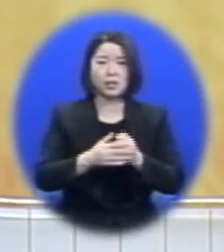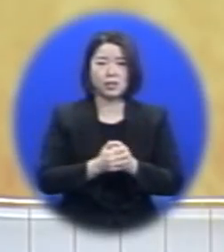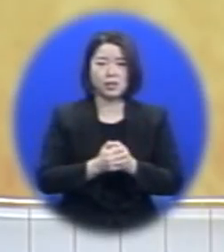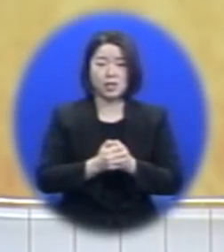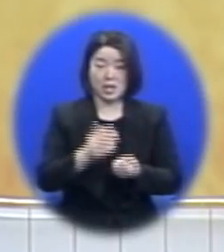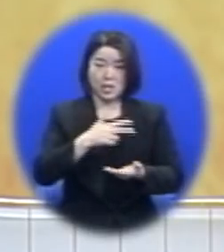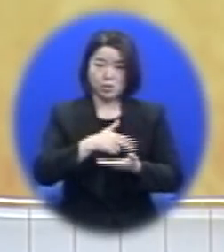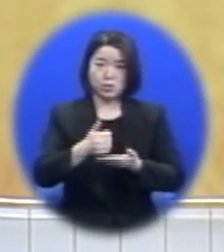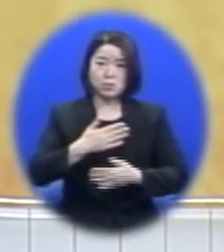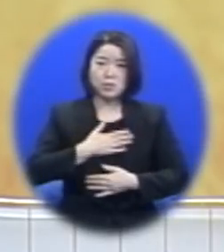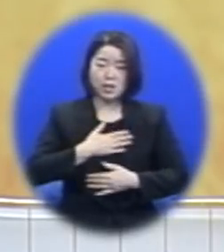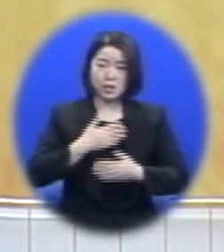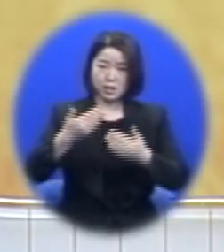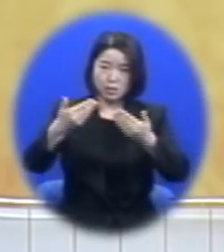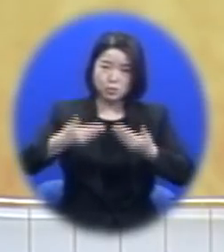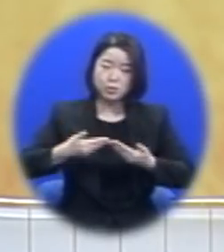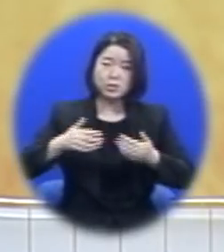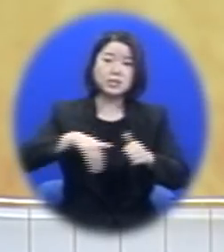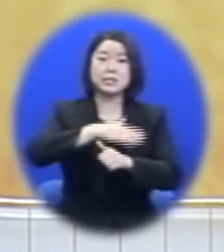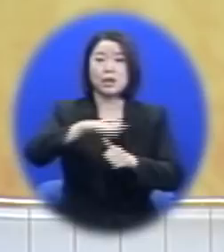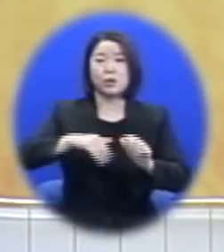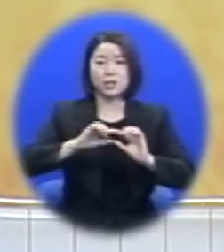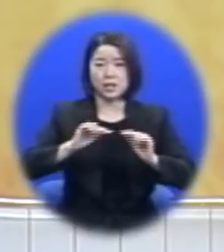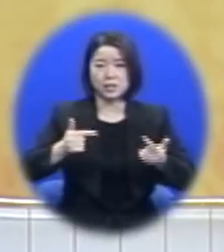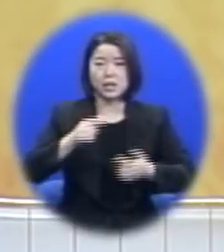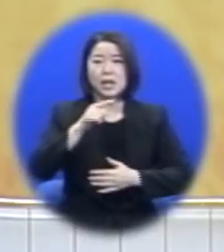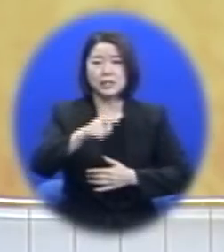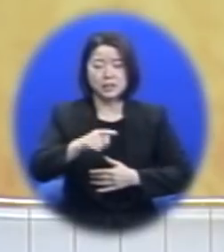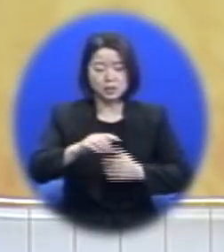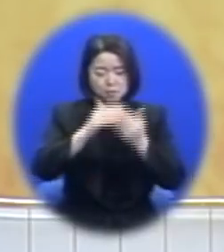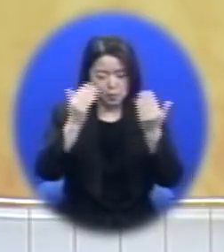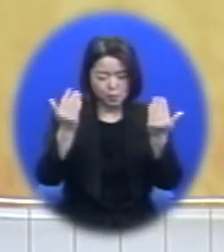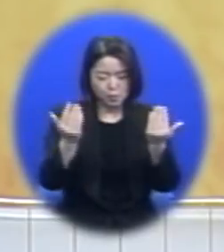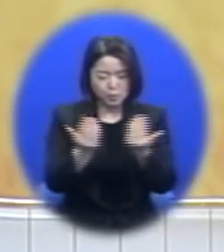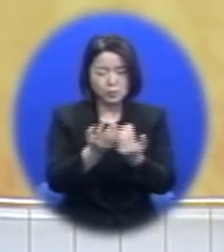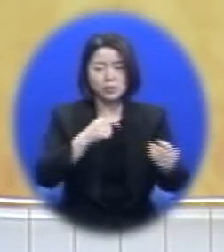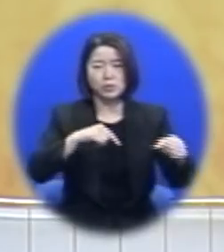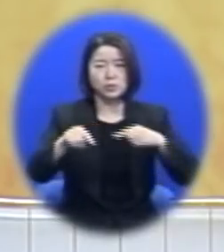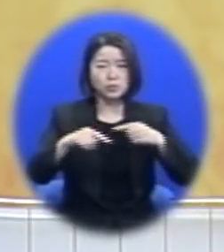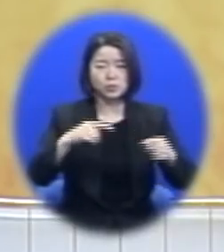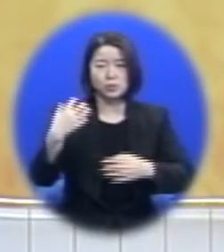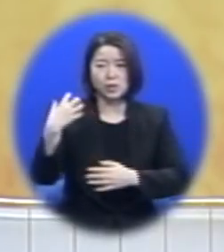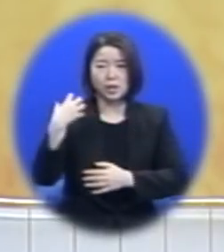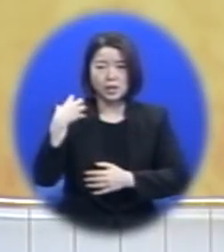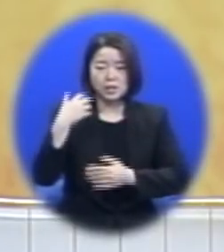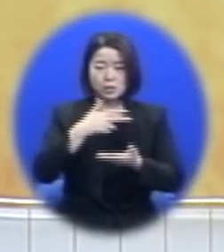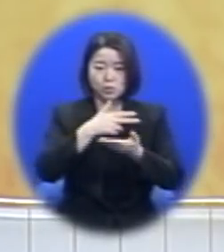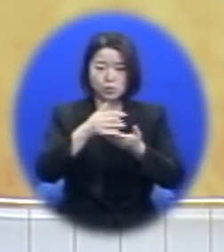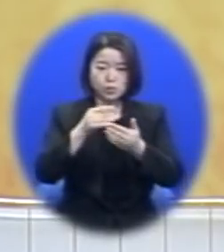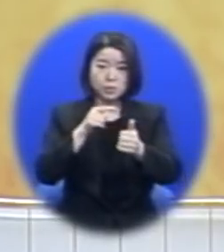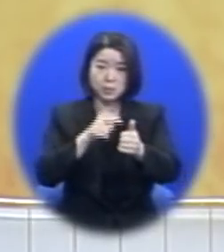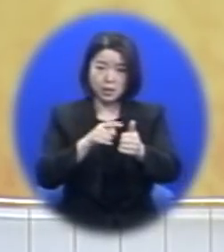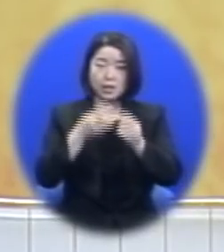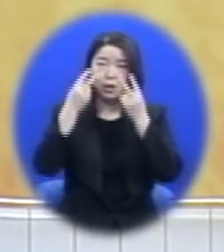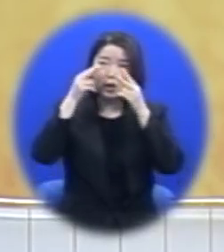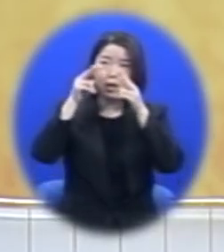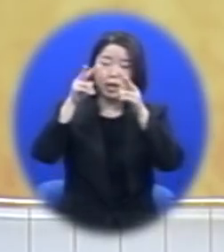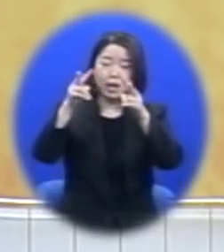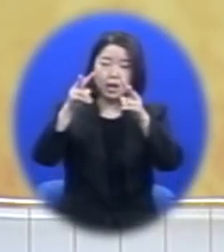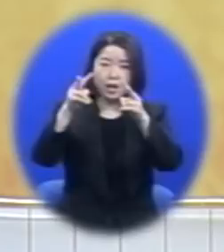주님은 내게 주어진 상황이 아니라 그 모든 것을 주관하시는 주님께 시선을 고정시키기 원하심을 알게